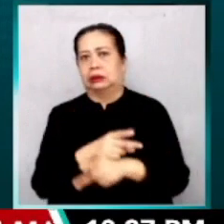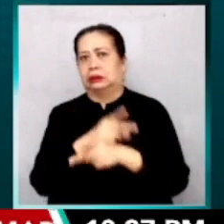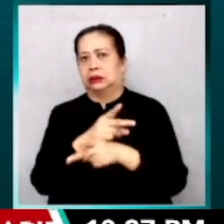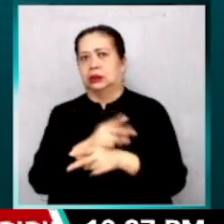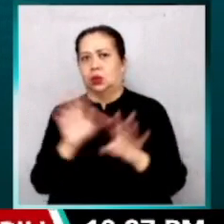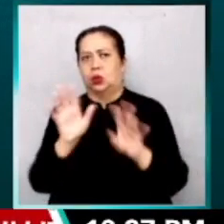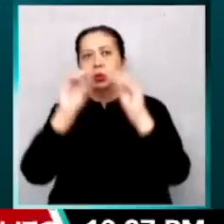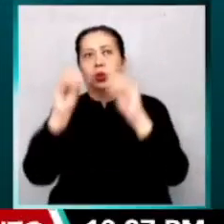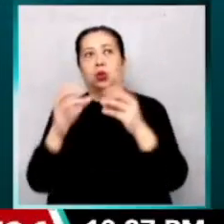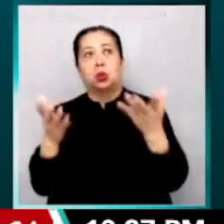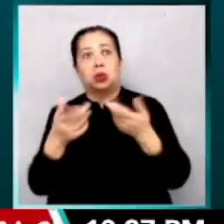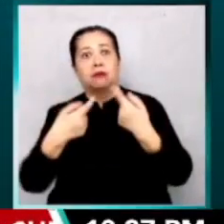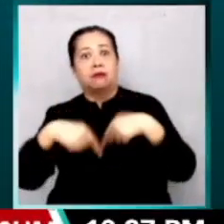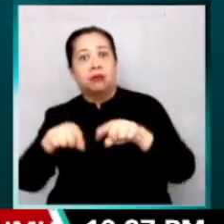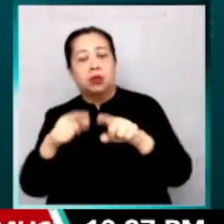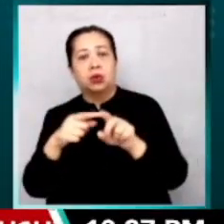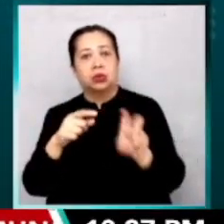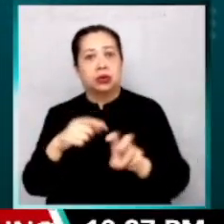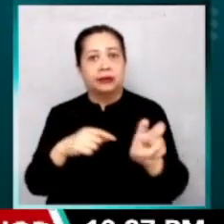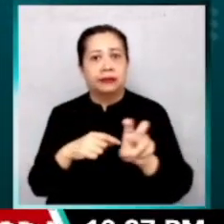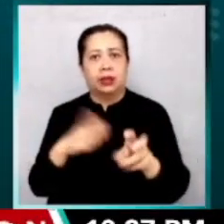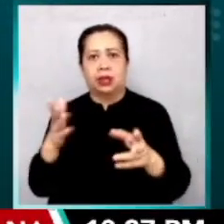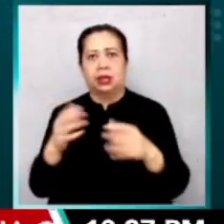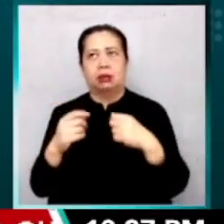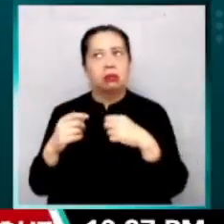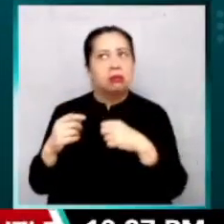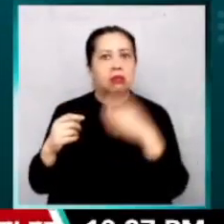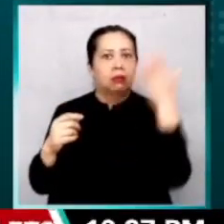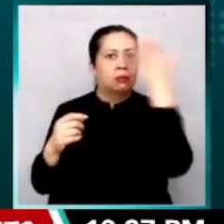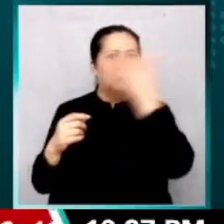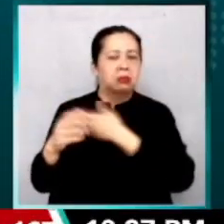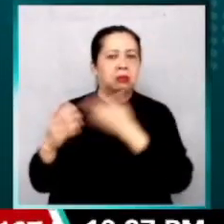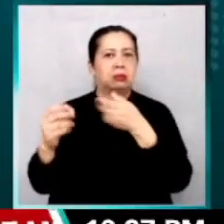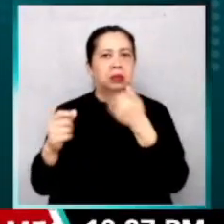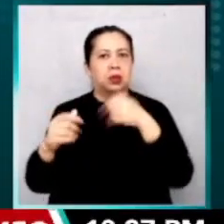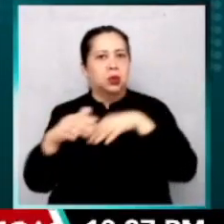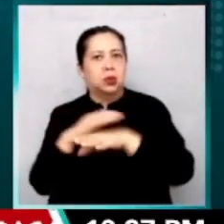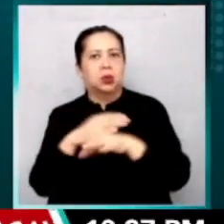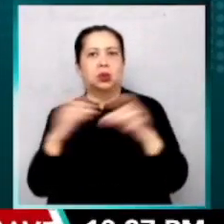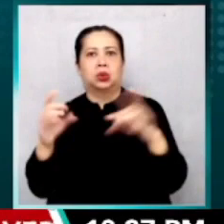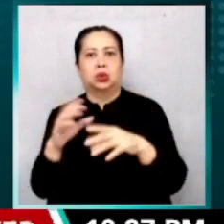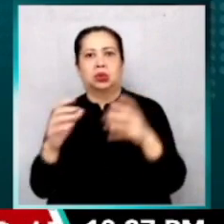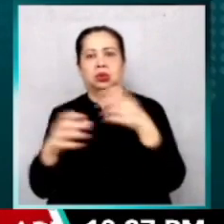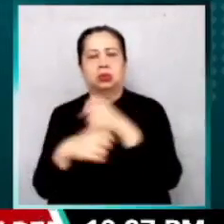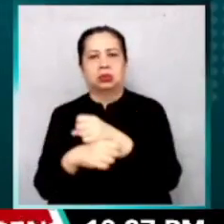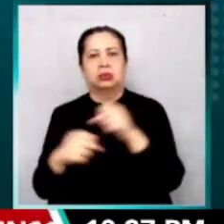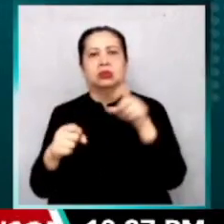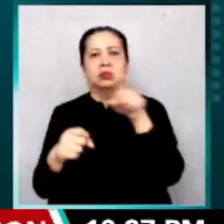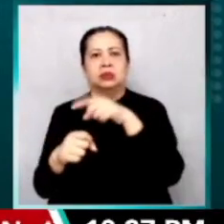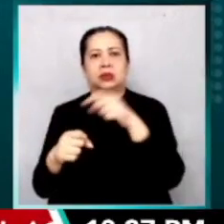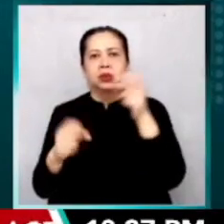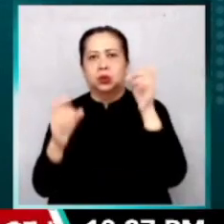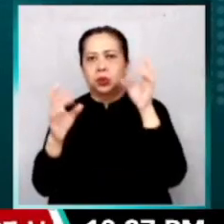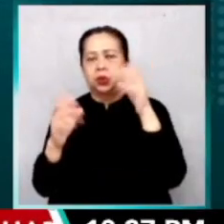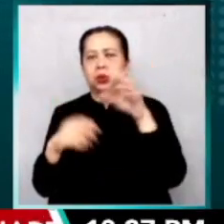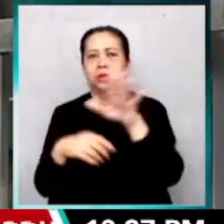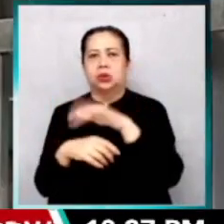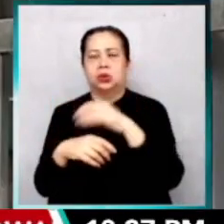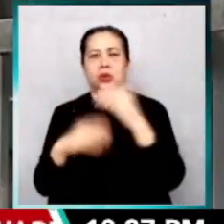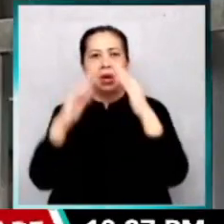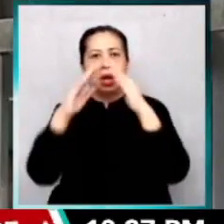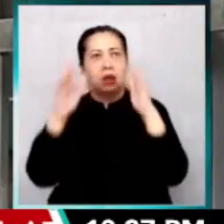sila ay magta-travel. Baka pinapublish na rin po natin sa mga cyber predator yung kanilang bahay ay walang